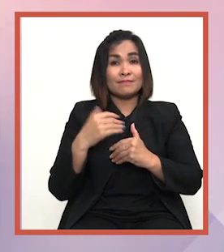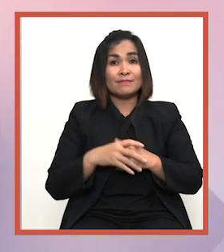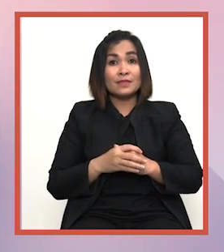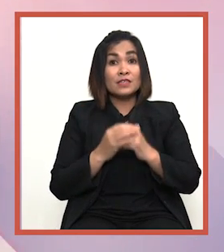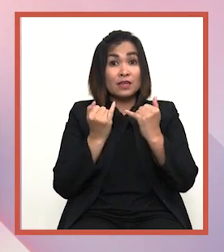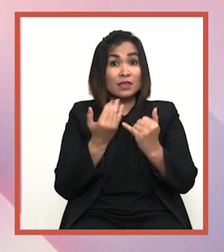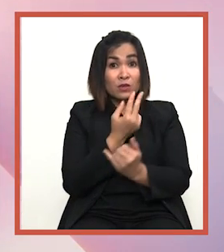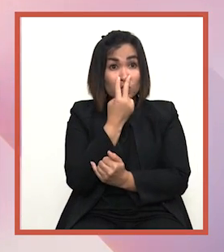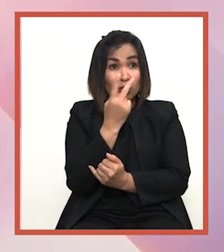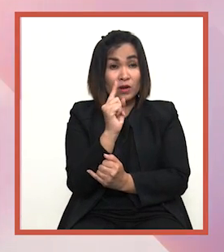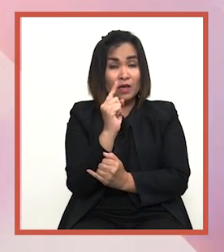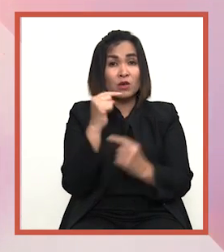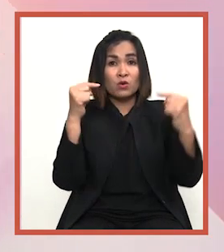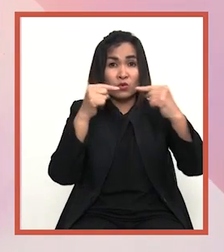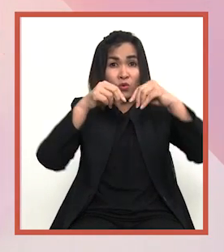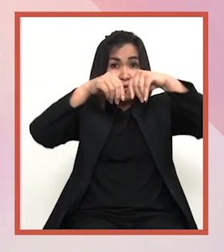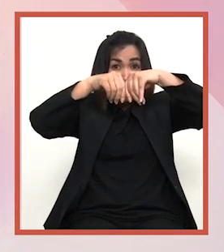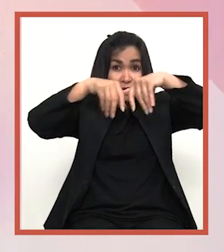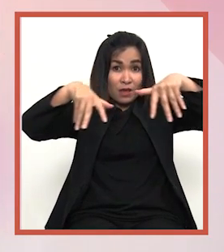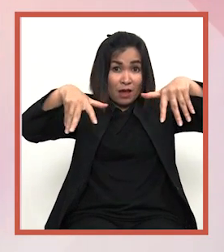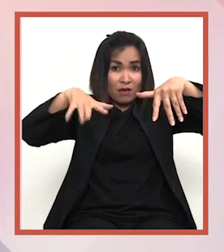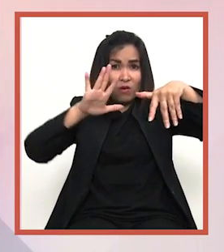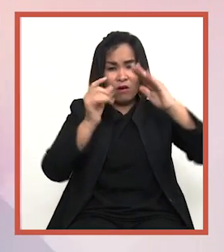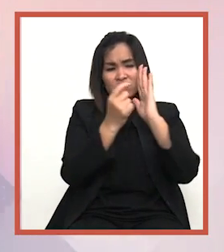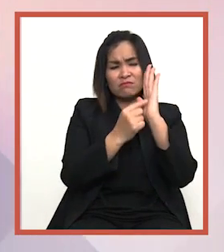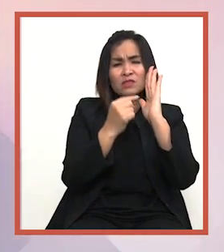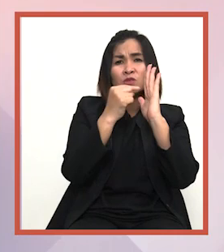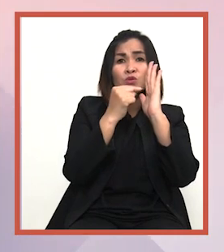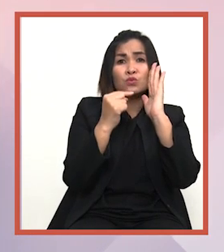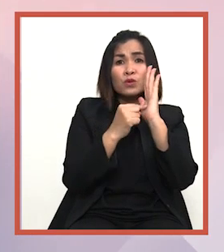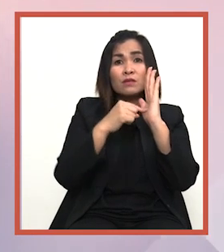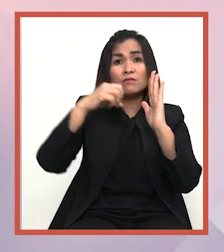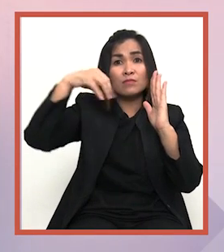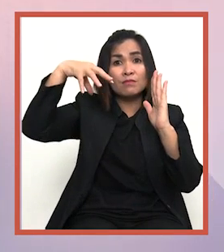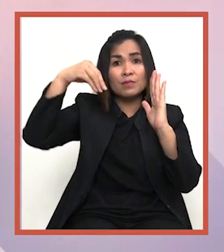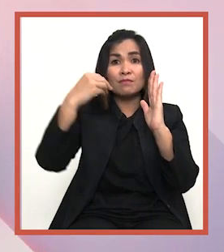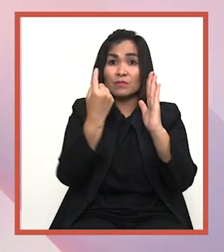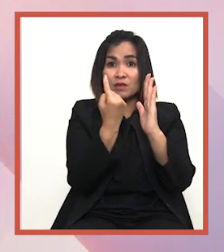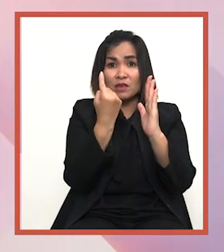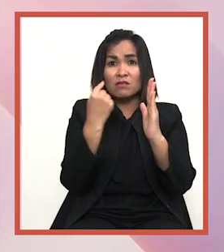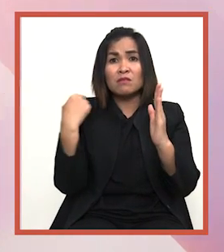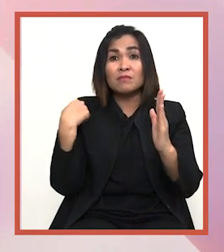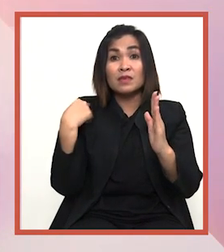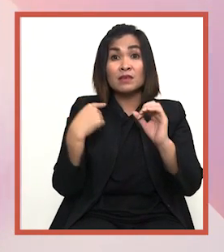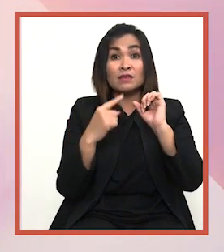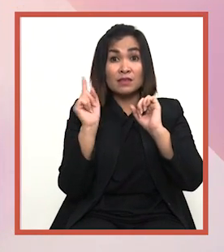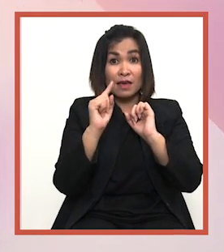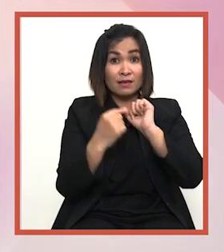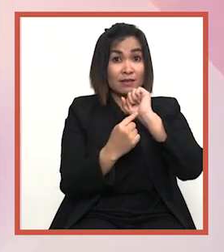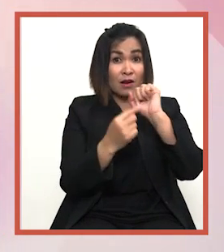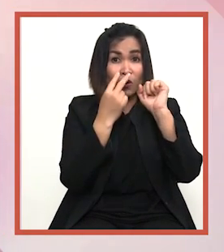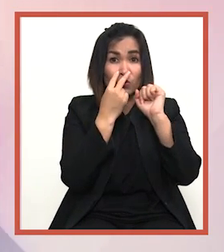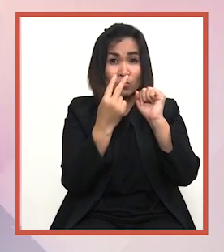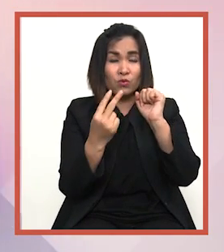ามาดูโครงสร้างนะครับของสวิตช์ขั้วเดียวกันนะโครงสร้างสัญลักษณ์ของสวิตช์ขั้วเดียวนะ